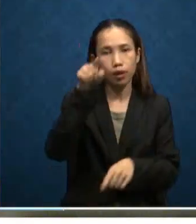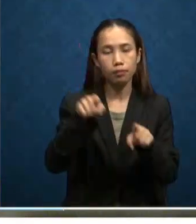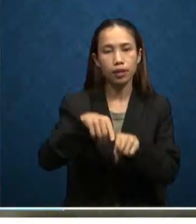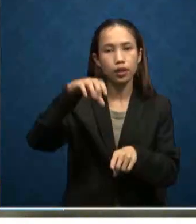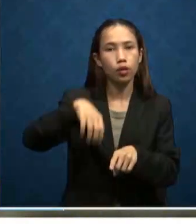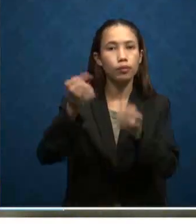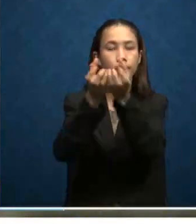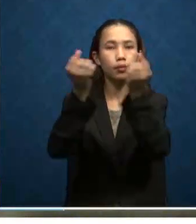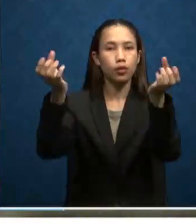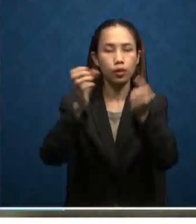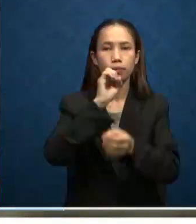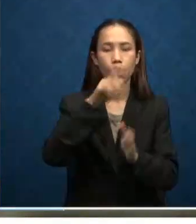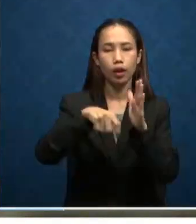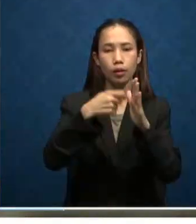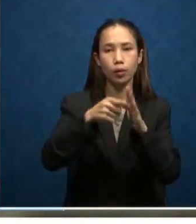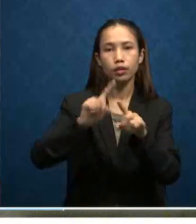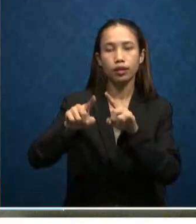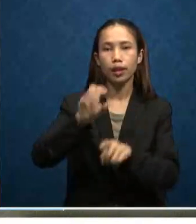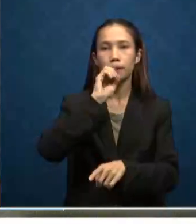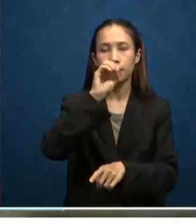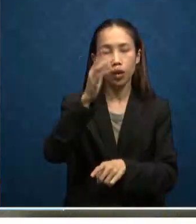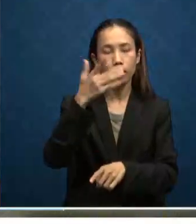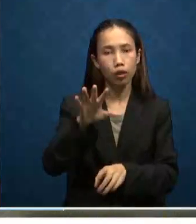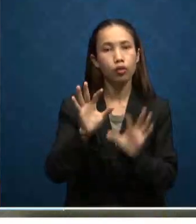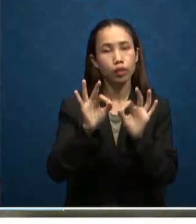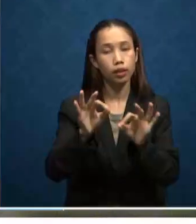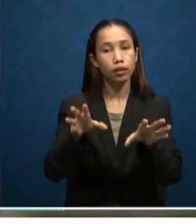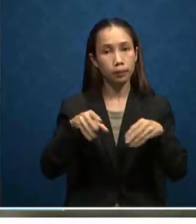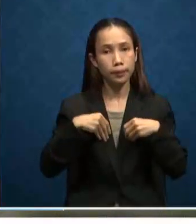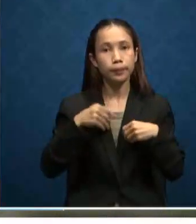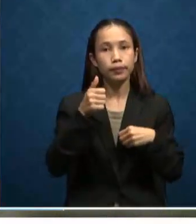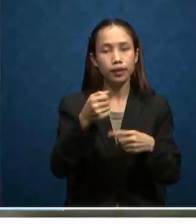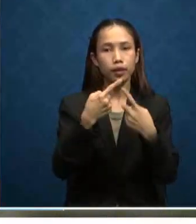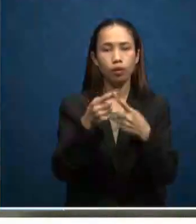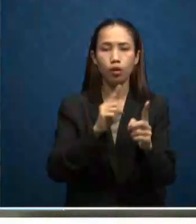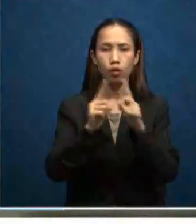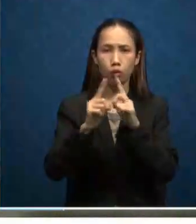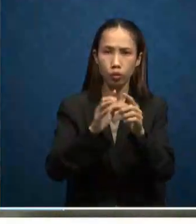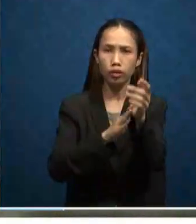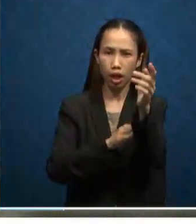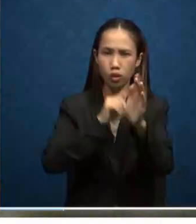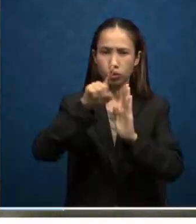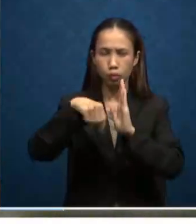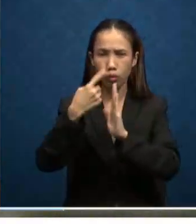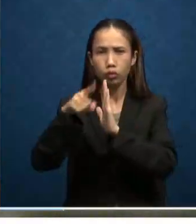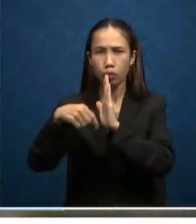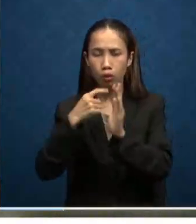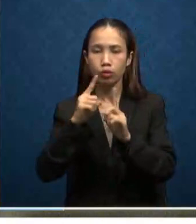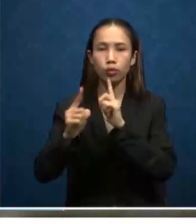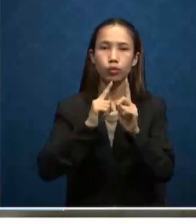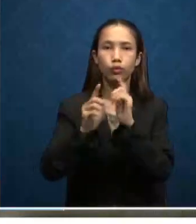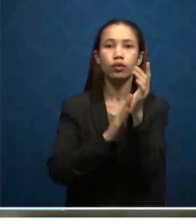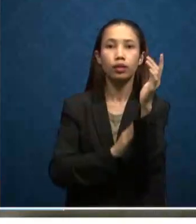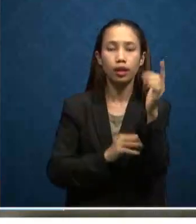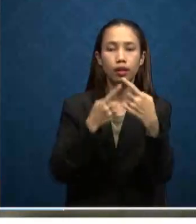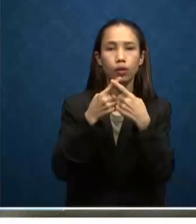ท่านก็ให้เหตุให้ผลที่น่ารับฟังเพราะเฉพาะเรื่องนี้นะคุยกันเป็นชั่วโมงครับกว่าจะจบนะแต่ว่าเ